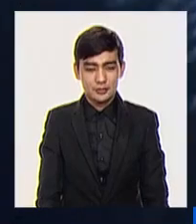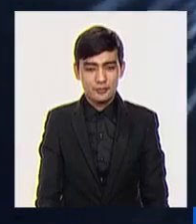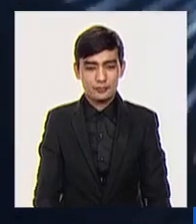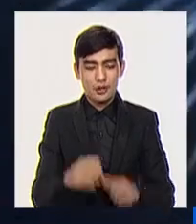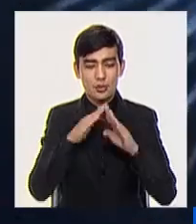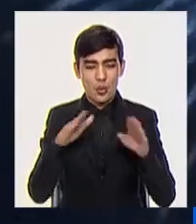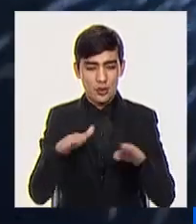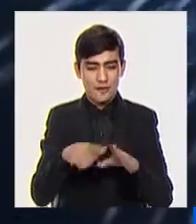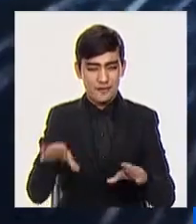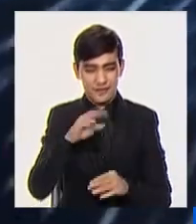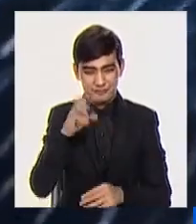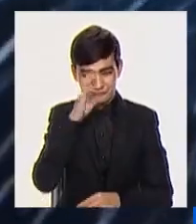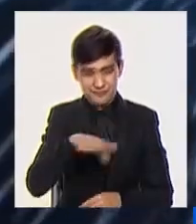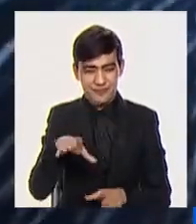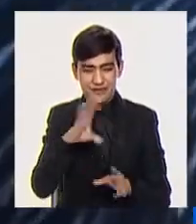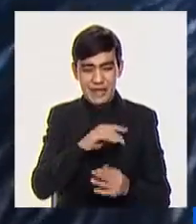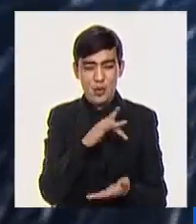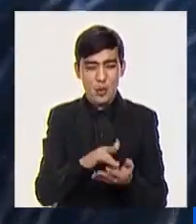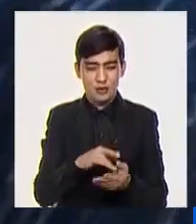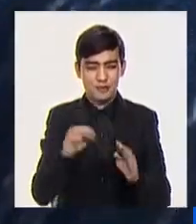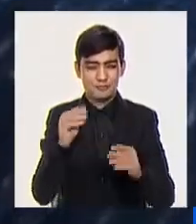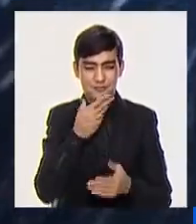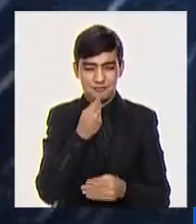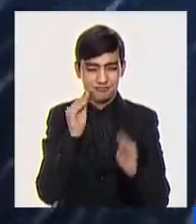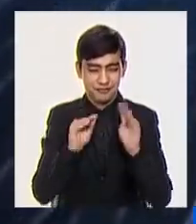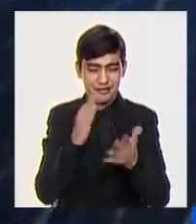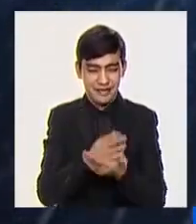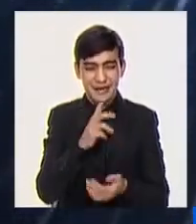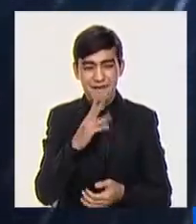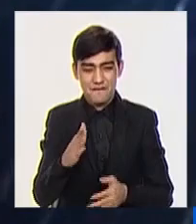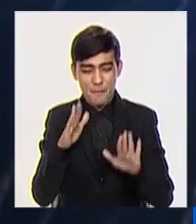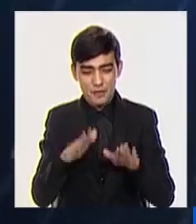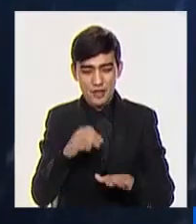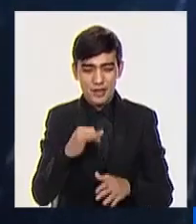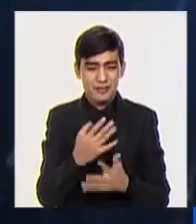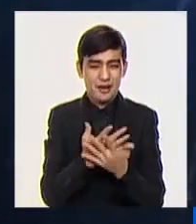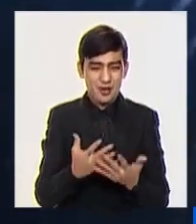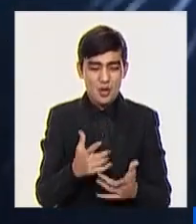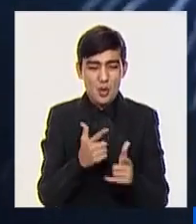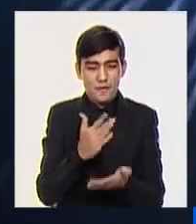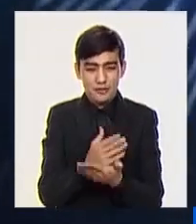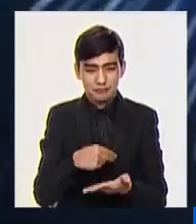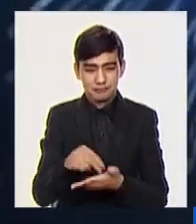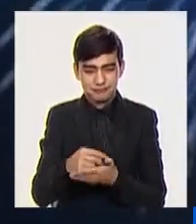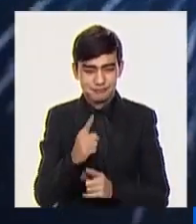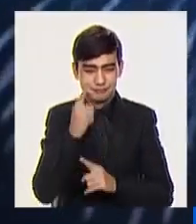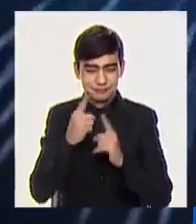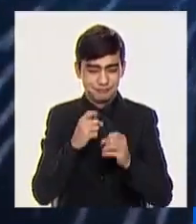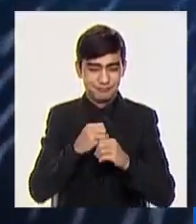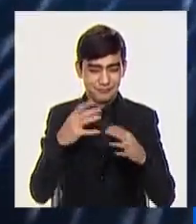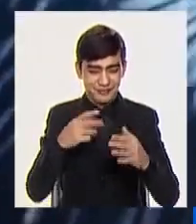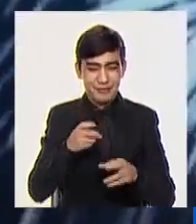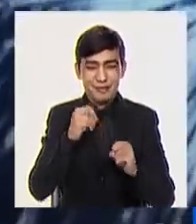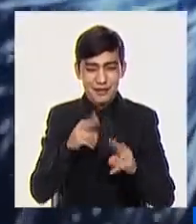Елки наряжают повсеместно во всех городах республики, а также в квартирах. И некоторые готовятся закупать пиротехнику. Правда,